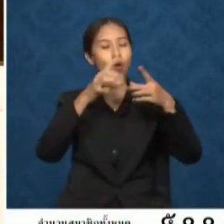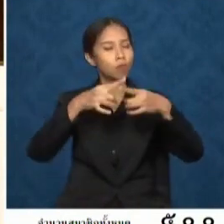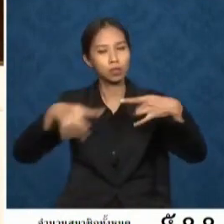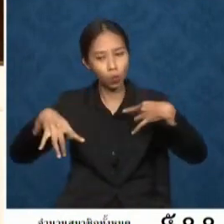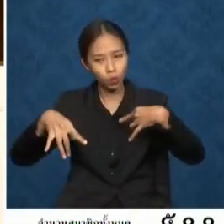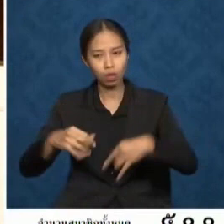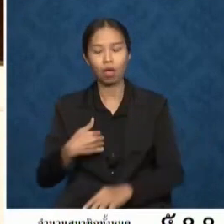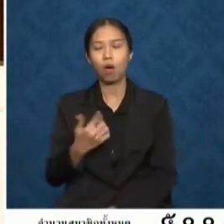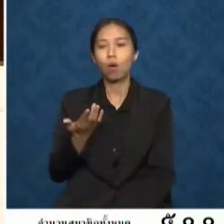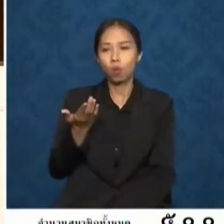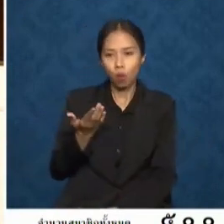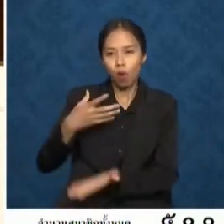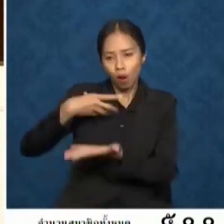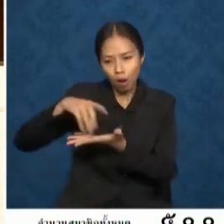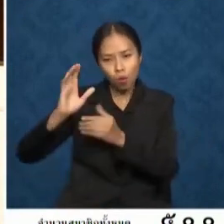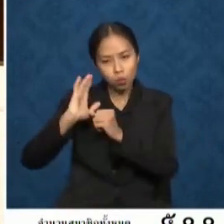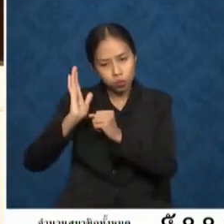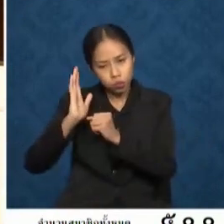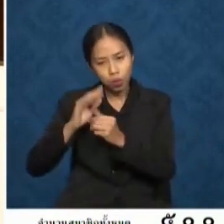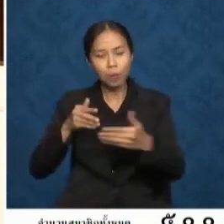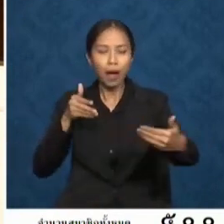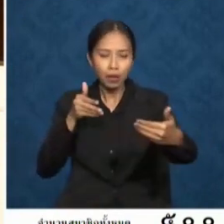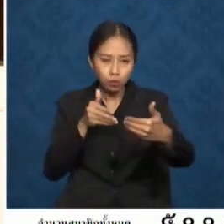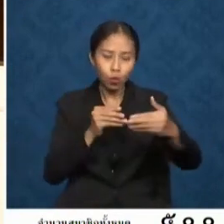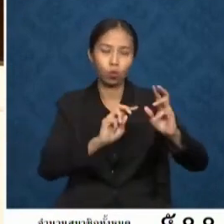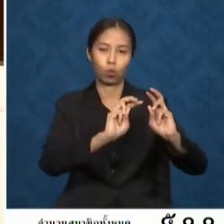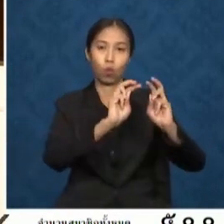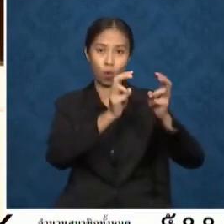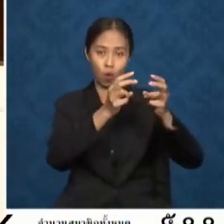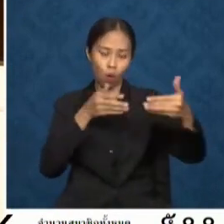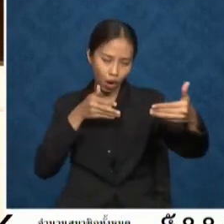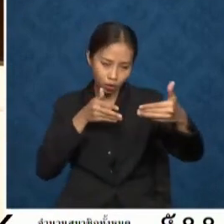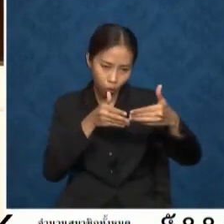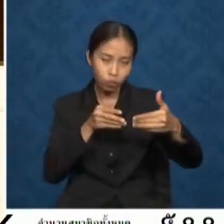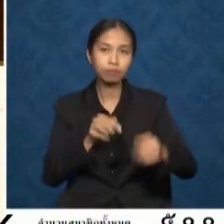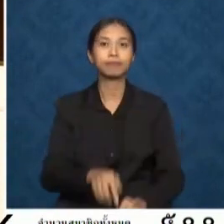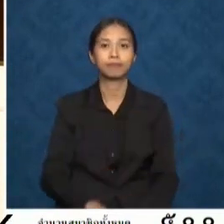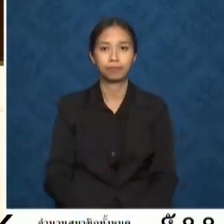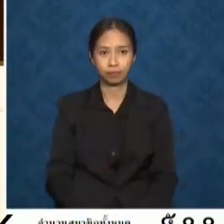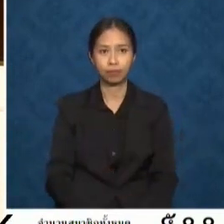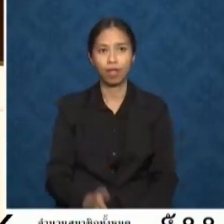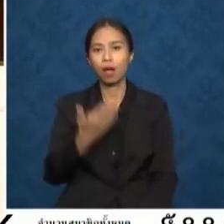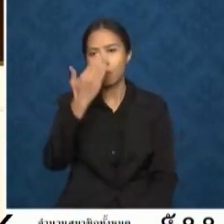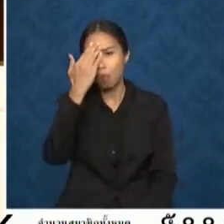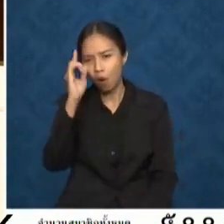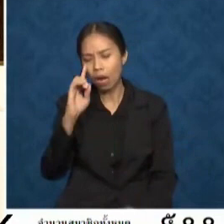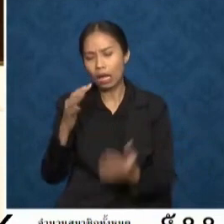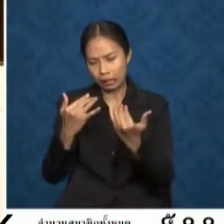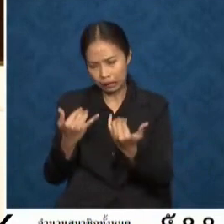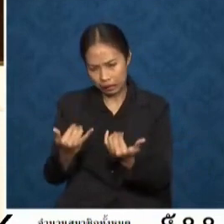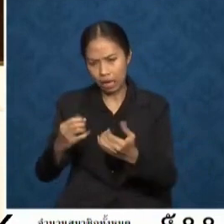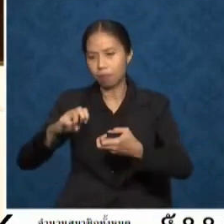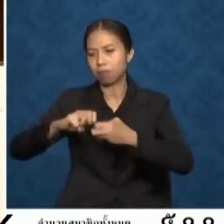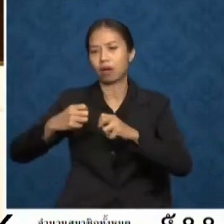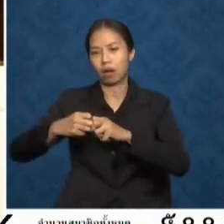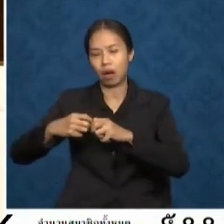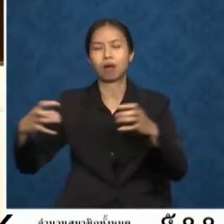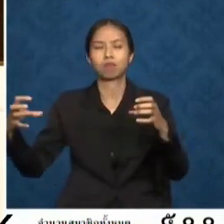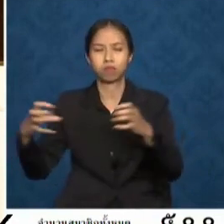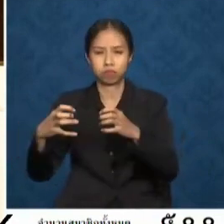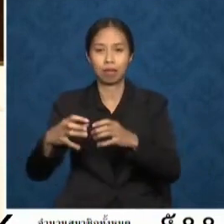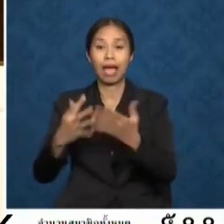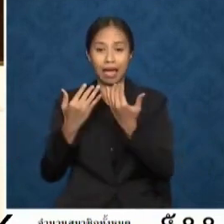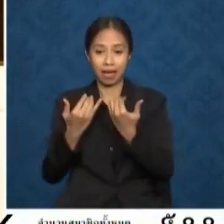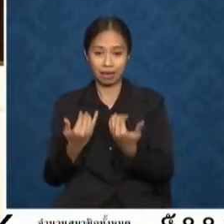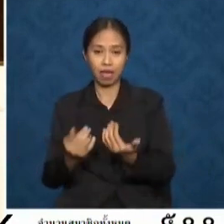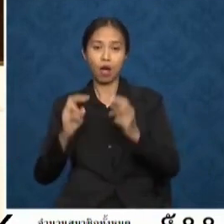ช่วยใหอยู่ในยะติ — ใช่ครับะนนมันจะเกิดคามขาดแย้งขไปเรเมื่อเสนอยะตมา